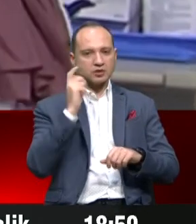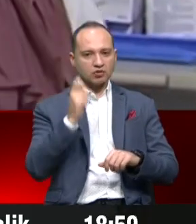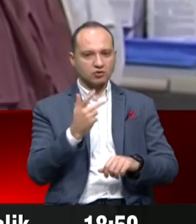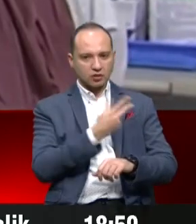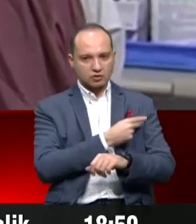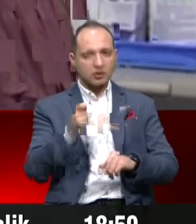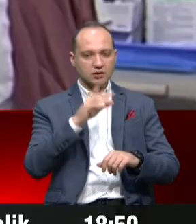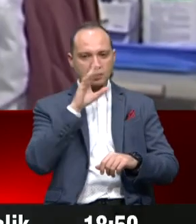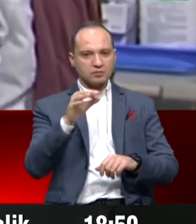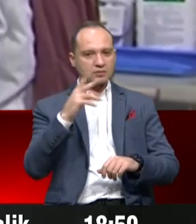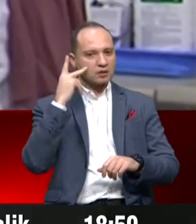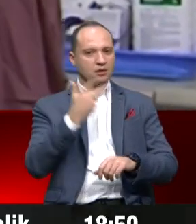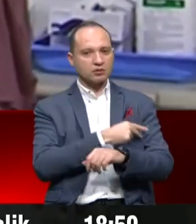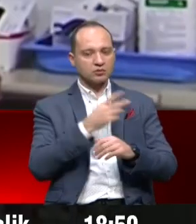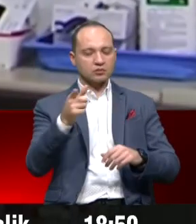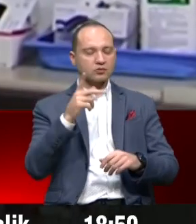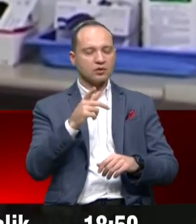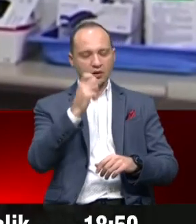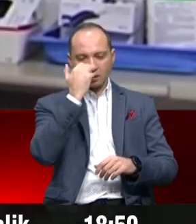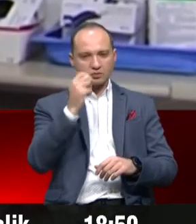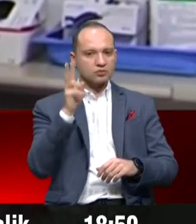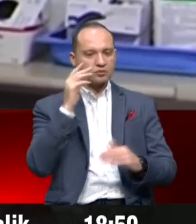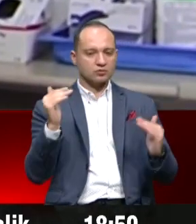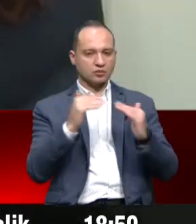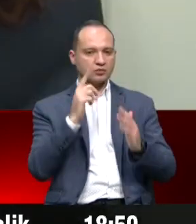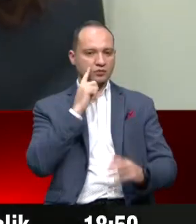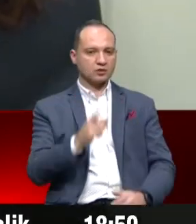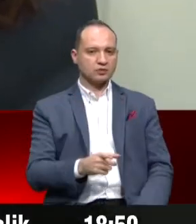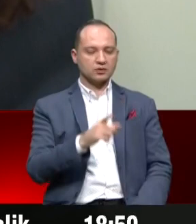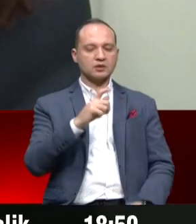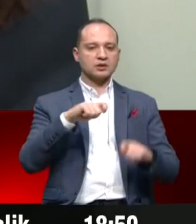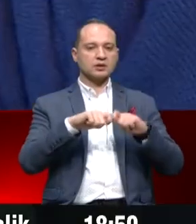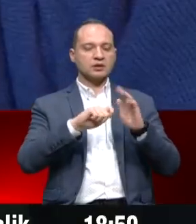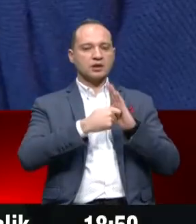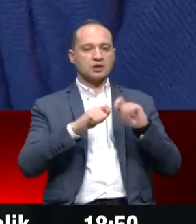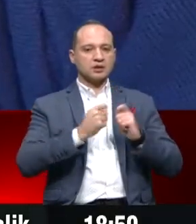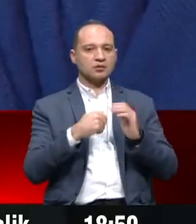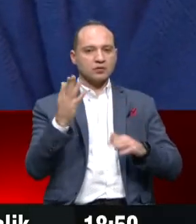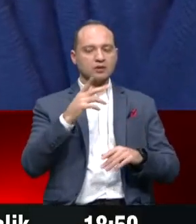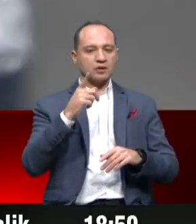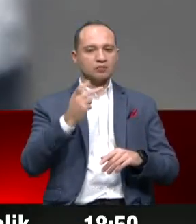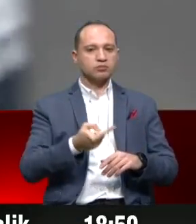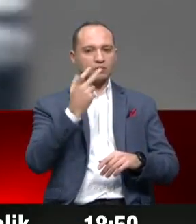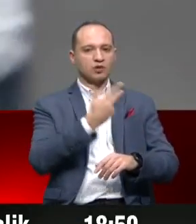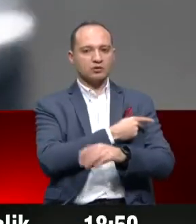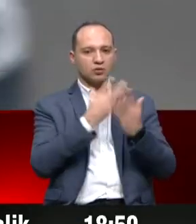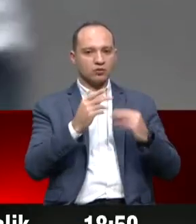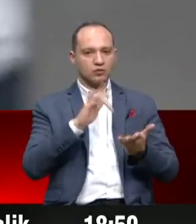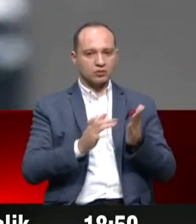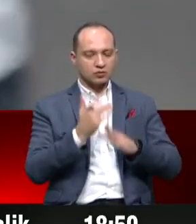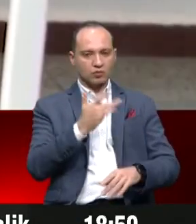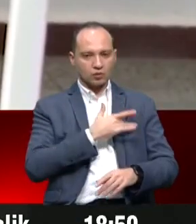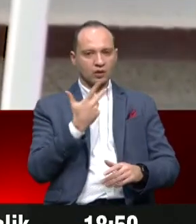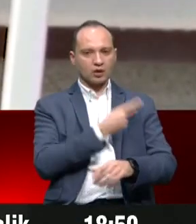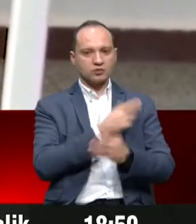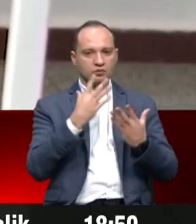bu kim gerçekten aşı oldu ve antikor sonuçlarıyla Bunlar karşılaştırılacak kilit kırıldıktan sonra plasebo Yani boş olduğu ortaya çıkan